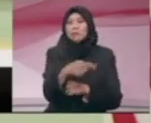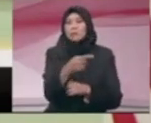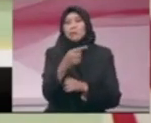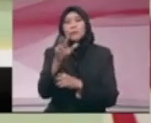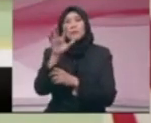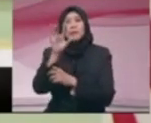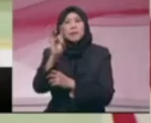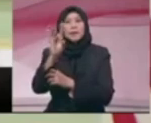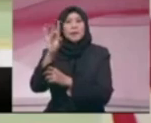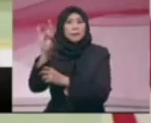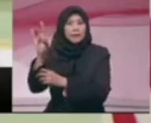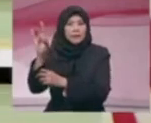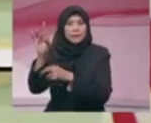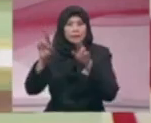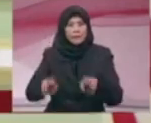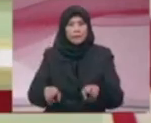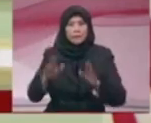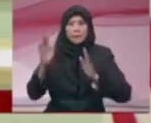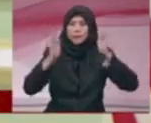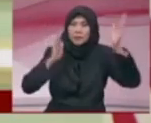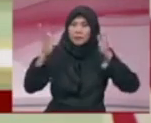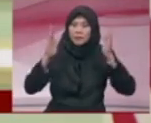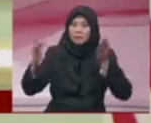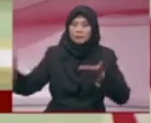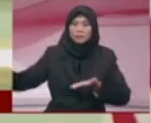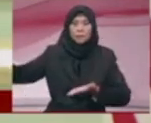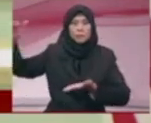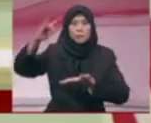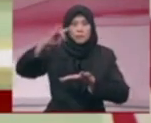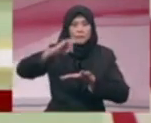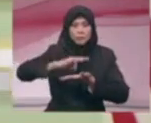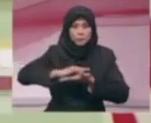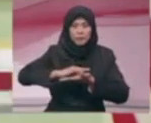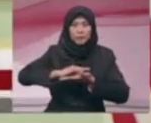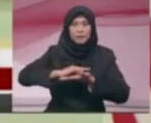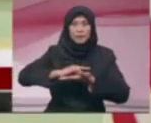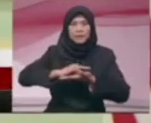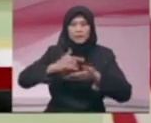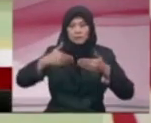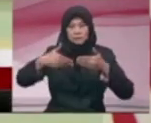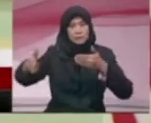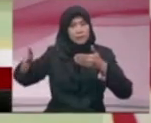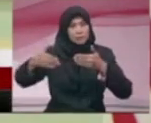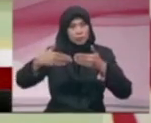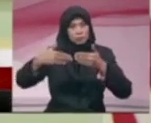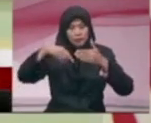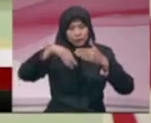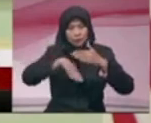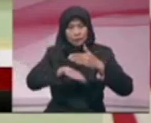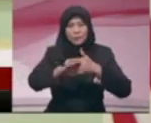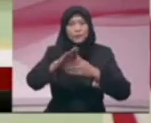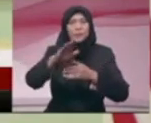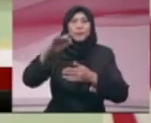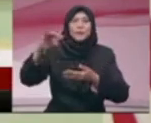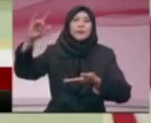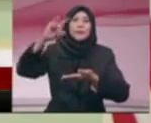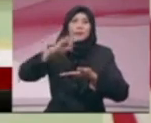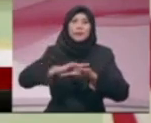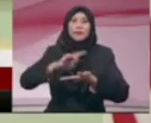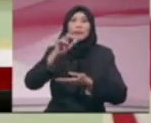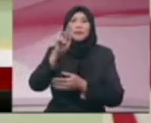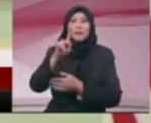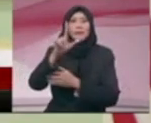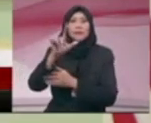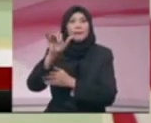13,288 rakyat Malaysia telah pulang ke tanah air melalui pintu masuk lapangan terbang